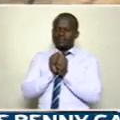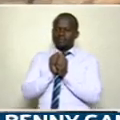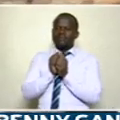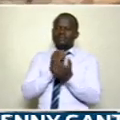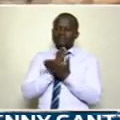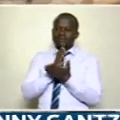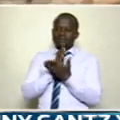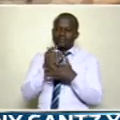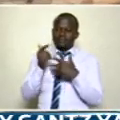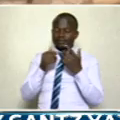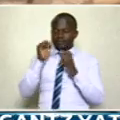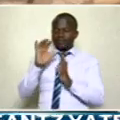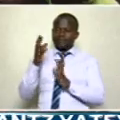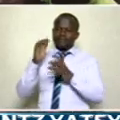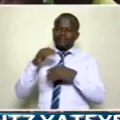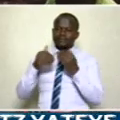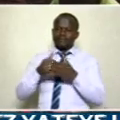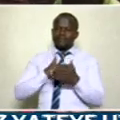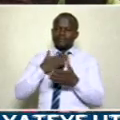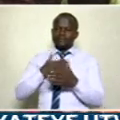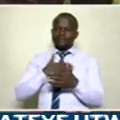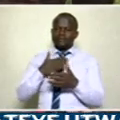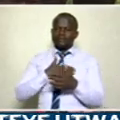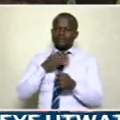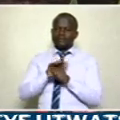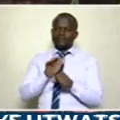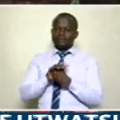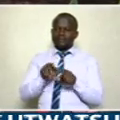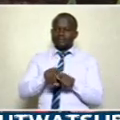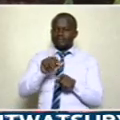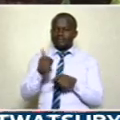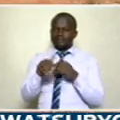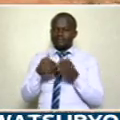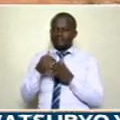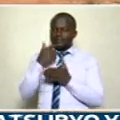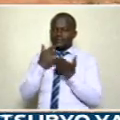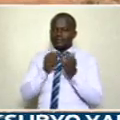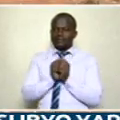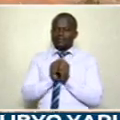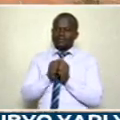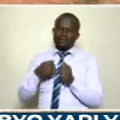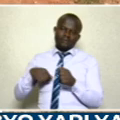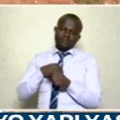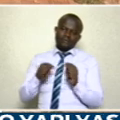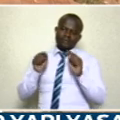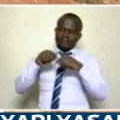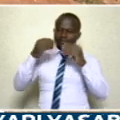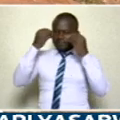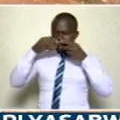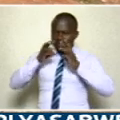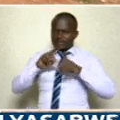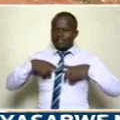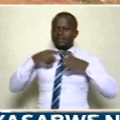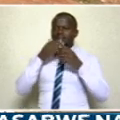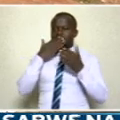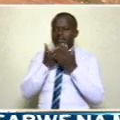Bega nyine n'ibirori byabaye turaseruka tukishima nyine nk'abana bari mu rugo. Nje banyigisha ukuntu ngomba kubaho neza nk'abana na